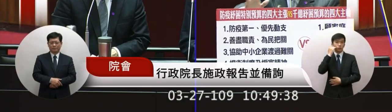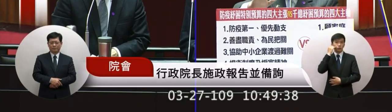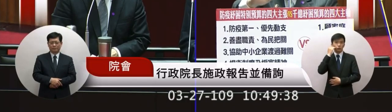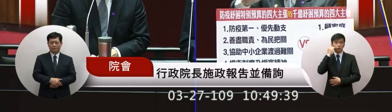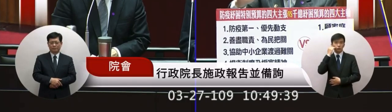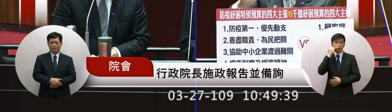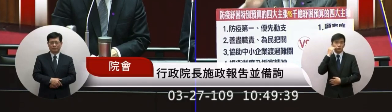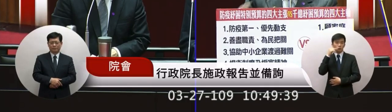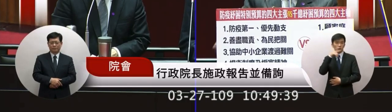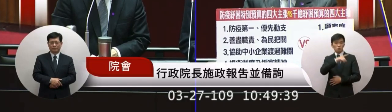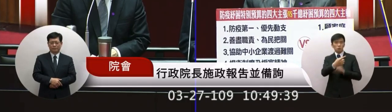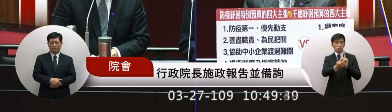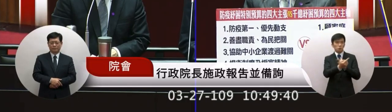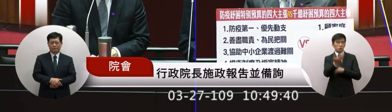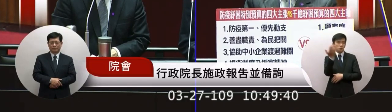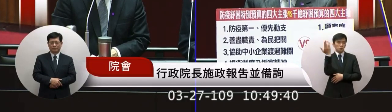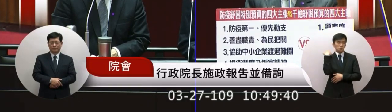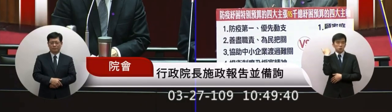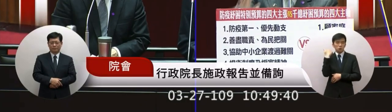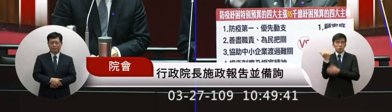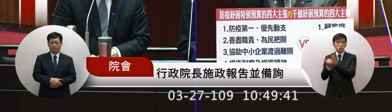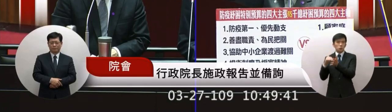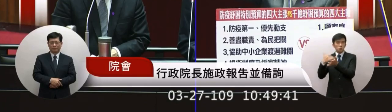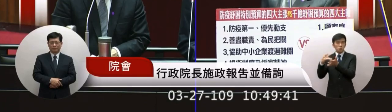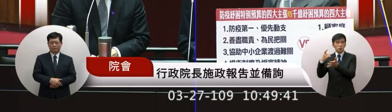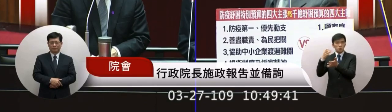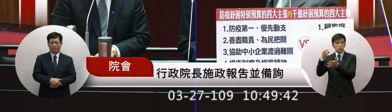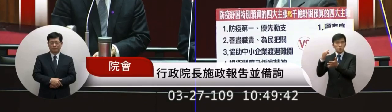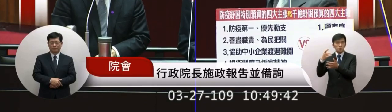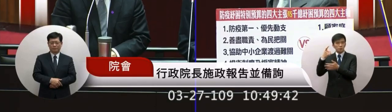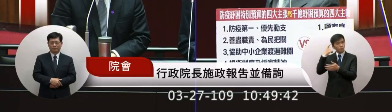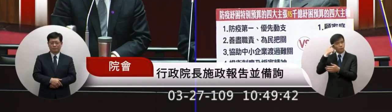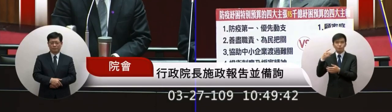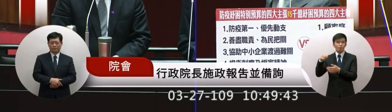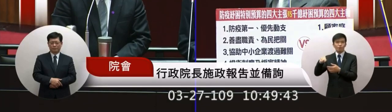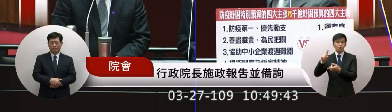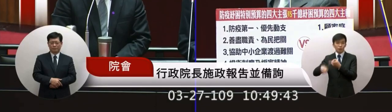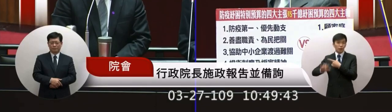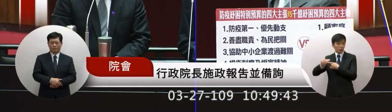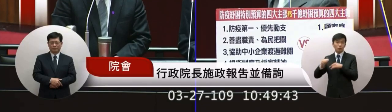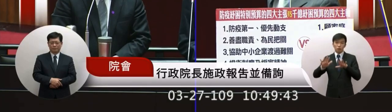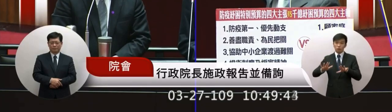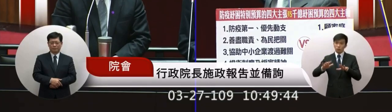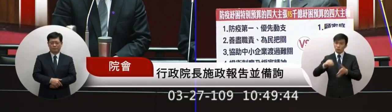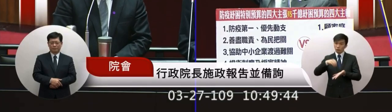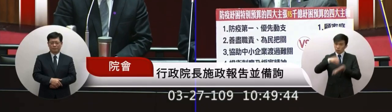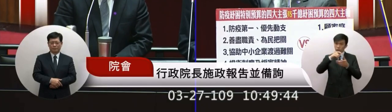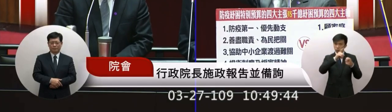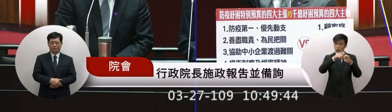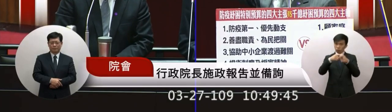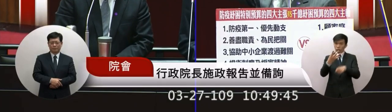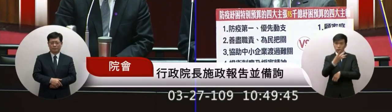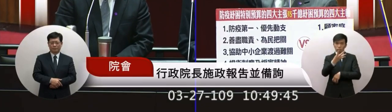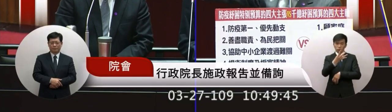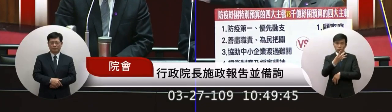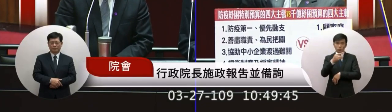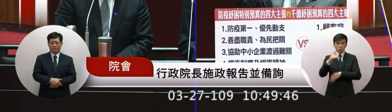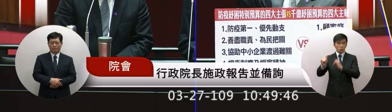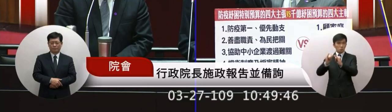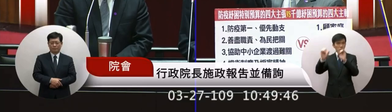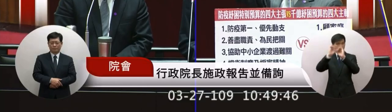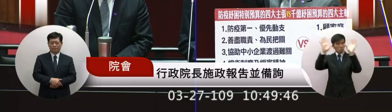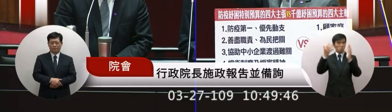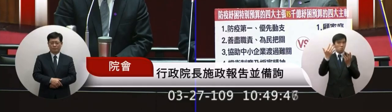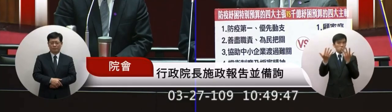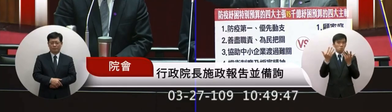可能对顶一届的预算你袂当接受啦。但是今仔日你若提出这个四个重点，你有来乡亲讲，你嘛